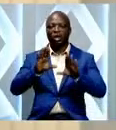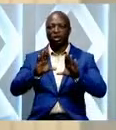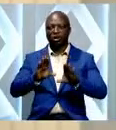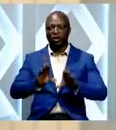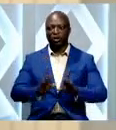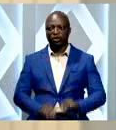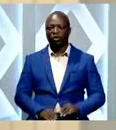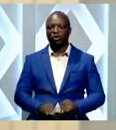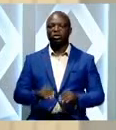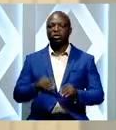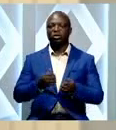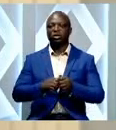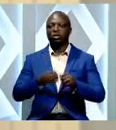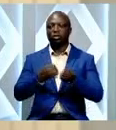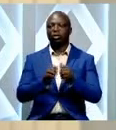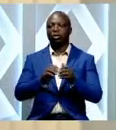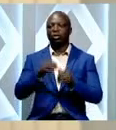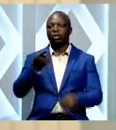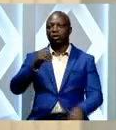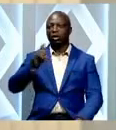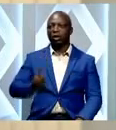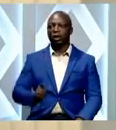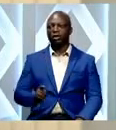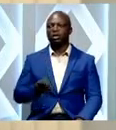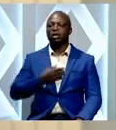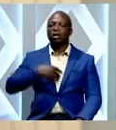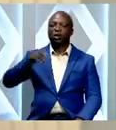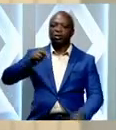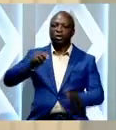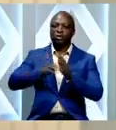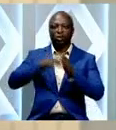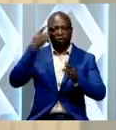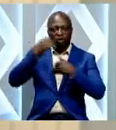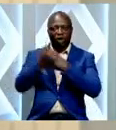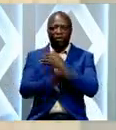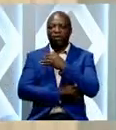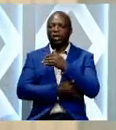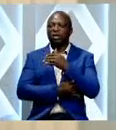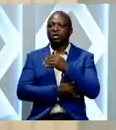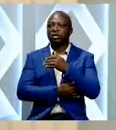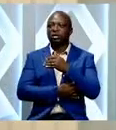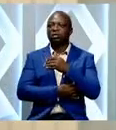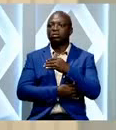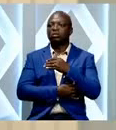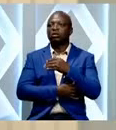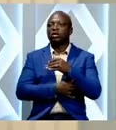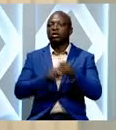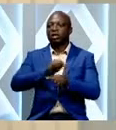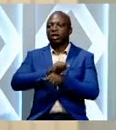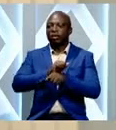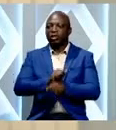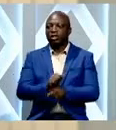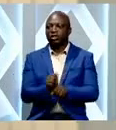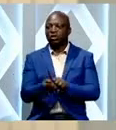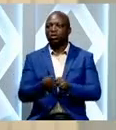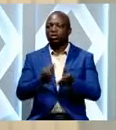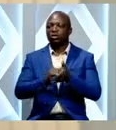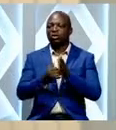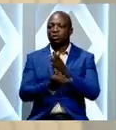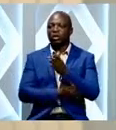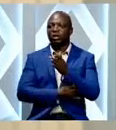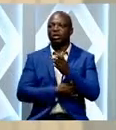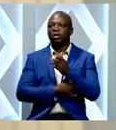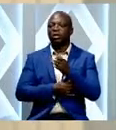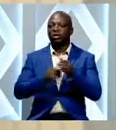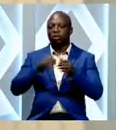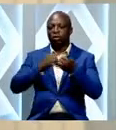des émissions à gaz à effet de serre et essentiellement pour les pays développés. L'adaptation au changement climatique, qui est le problème de